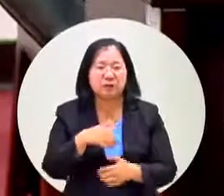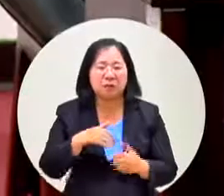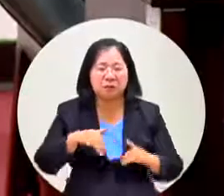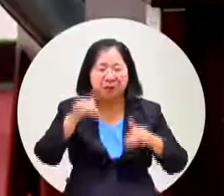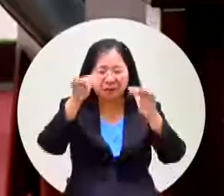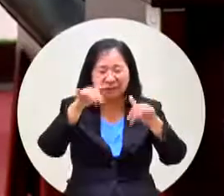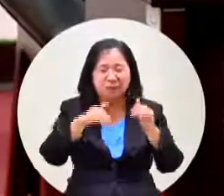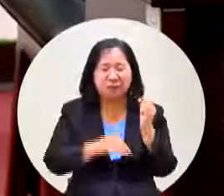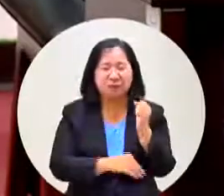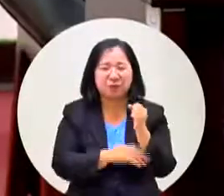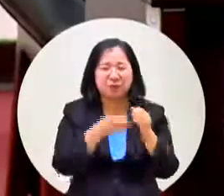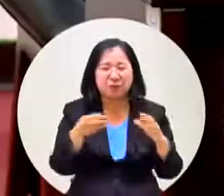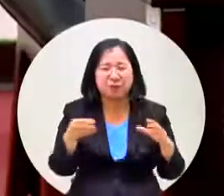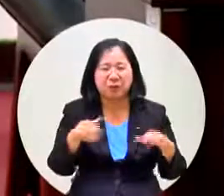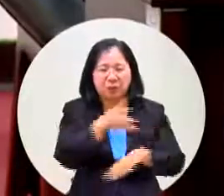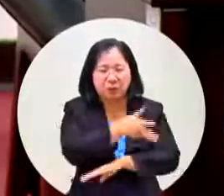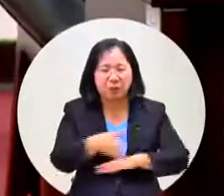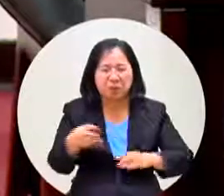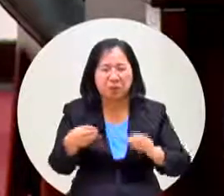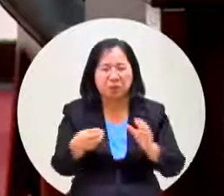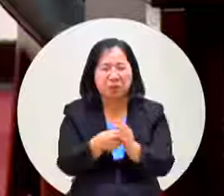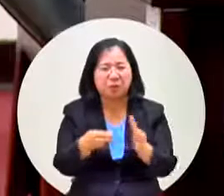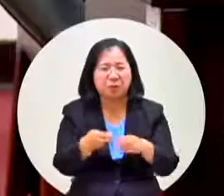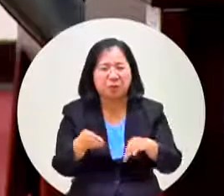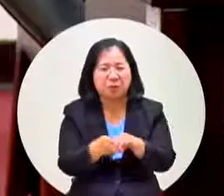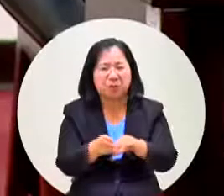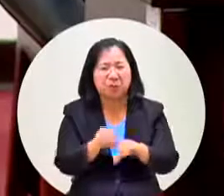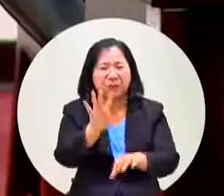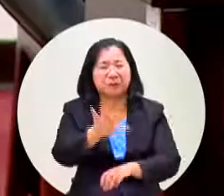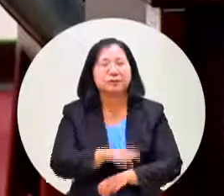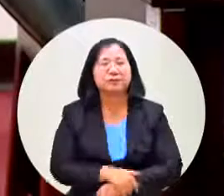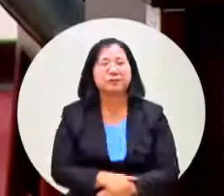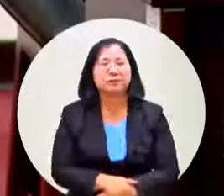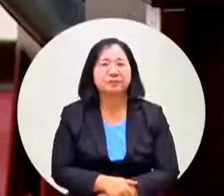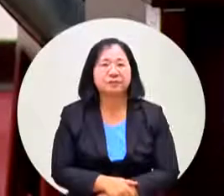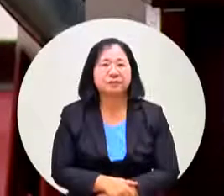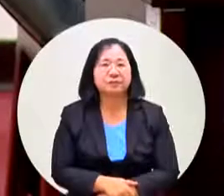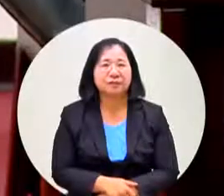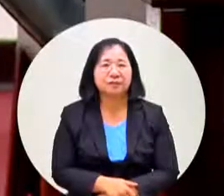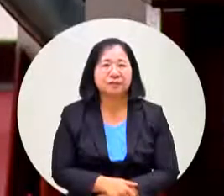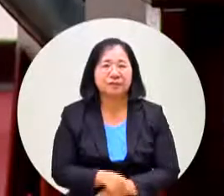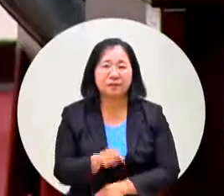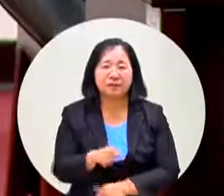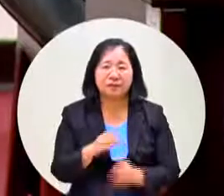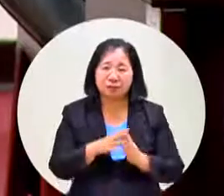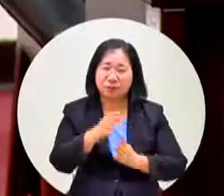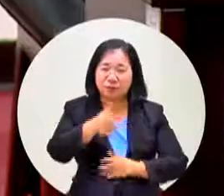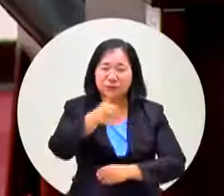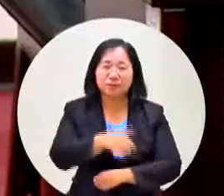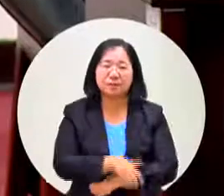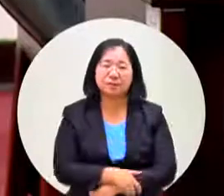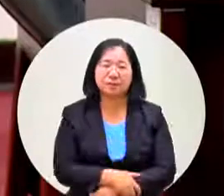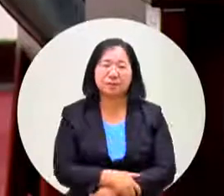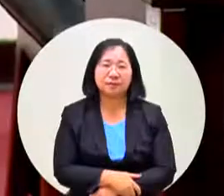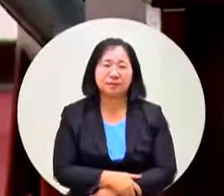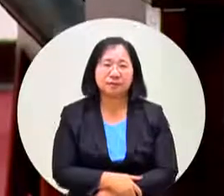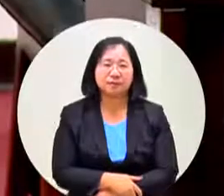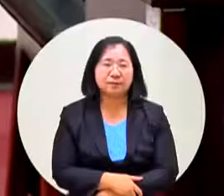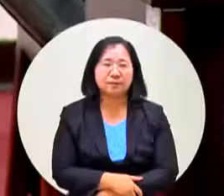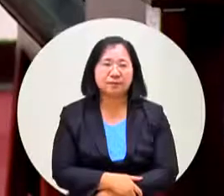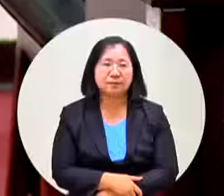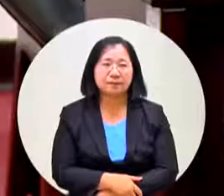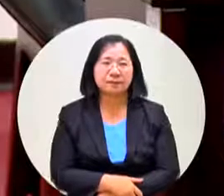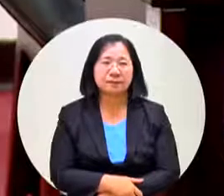水沟可能搞四五十年啊。我去回勘水灾了后，我去回勘就看两遍，去看两遍。啊，看两遍吼，有叫清洁